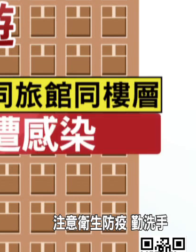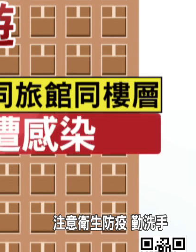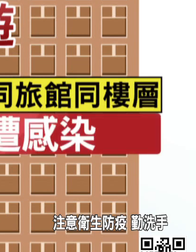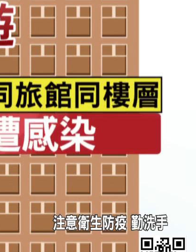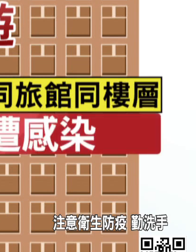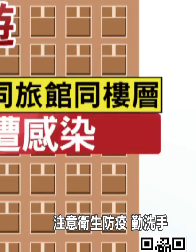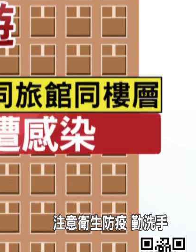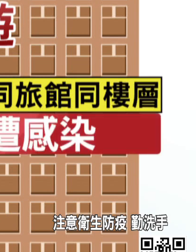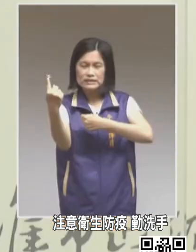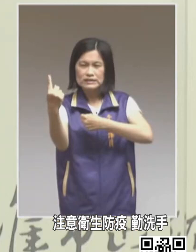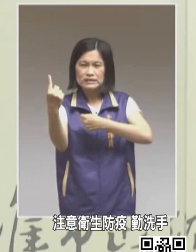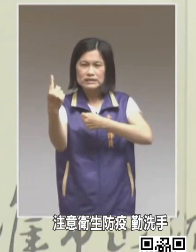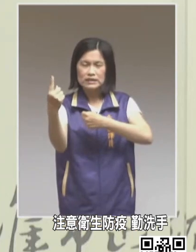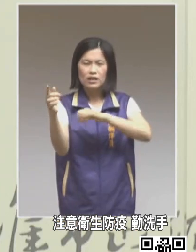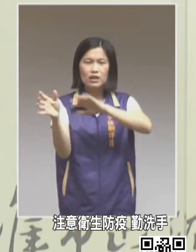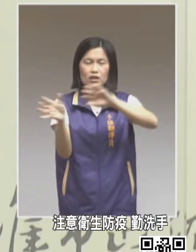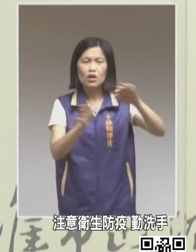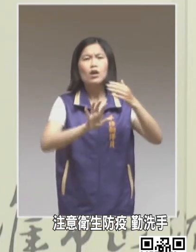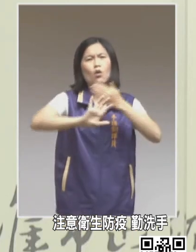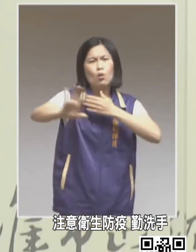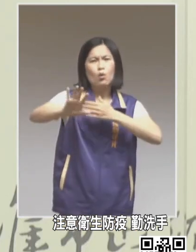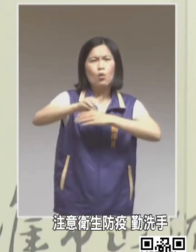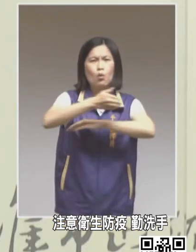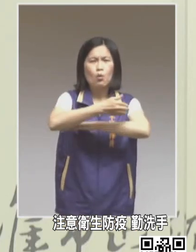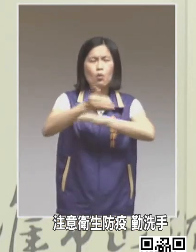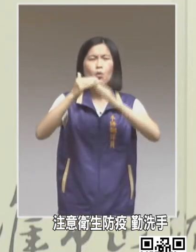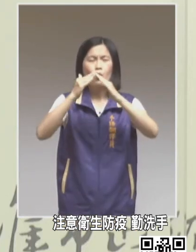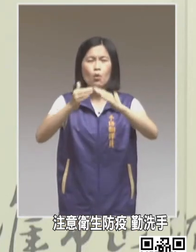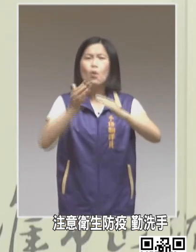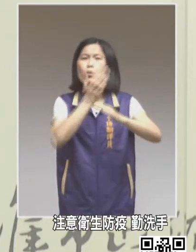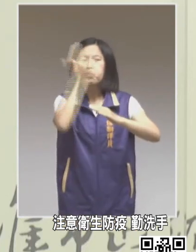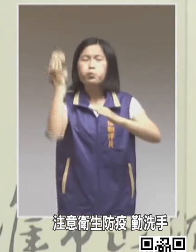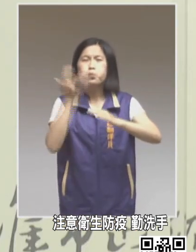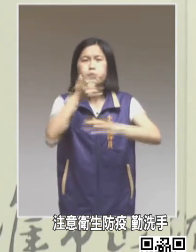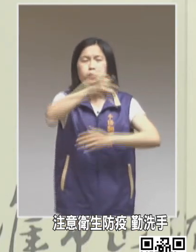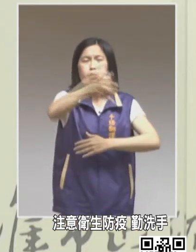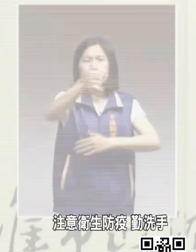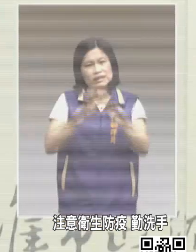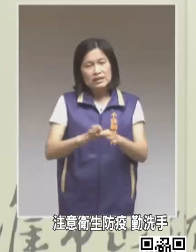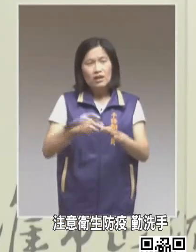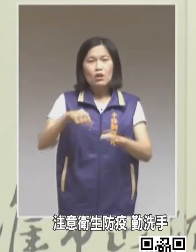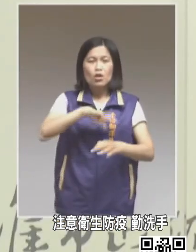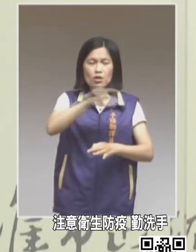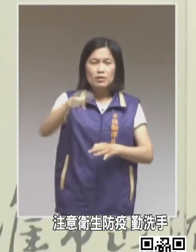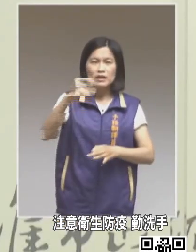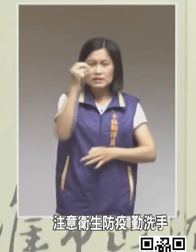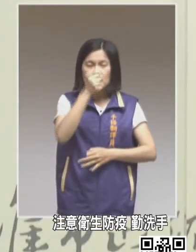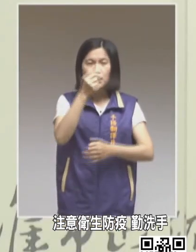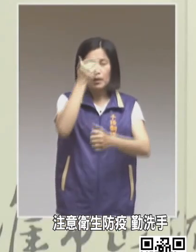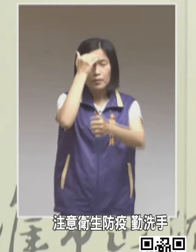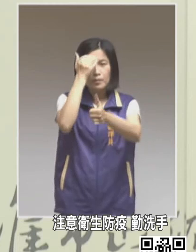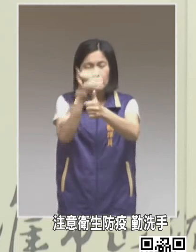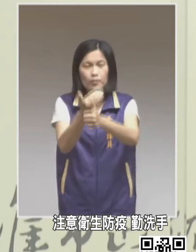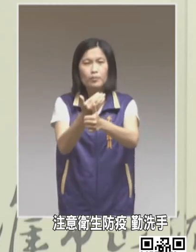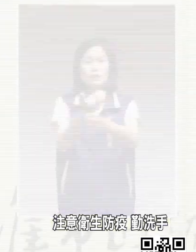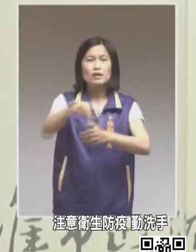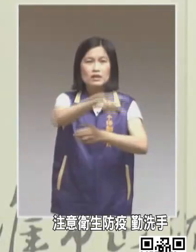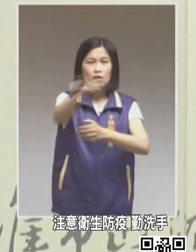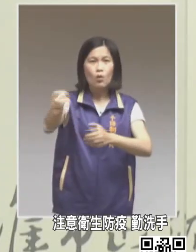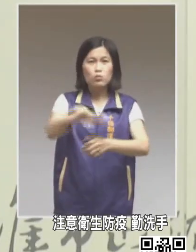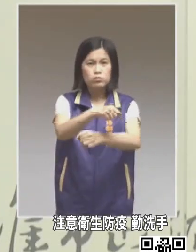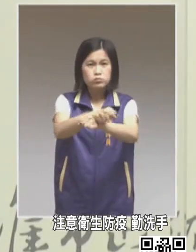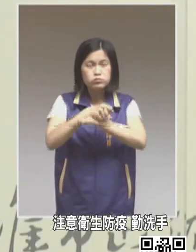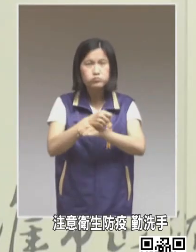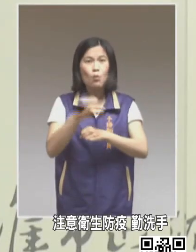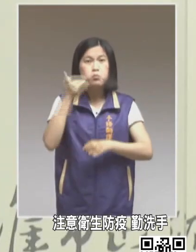市长十分忧心。 很多都是外县市旅游，涉及到南北移动，拜托我们的基层的诊所，假